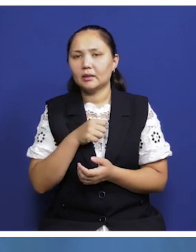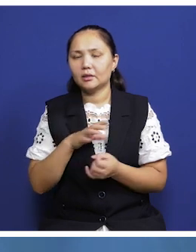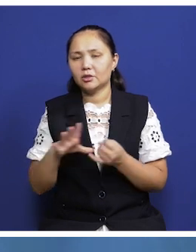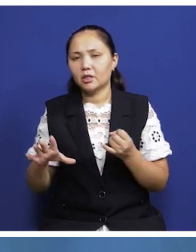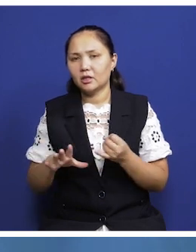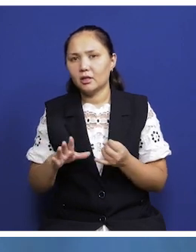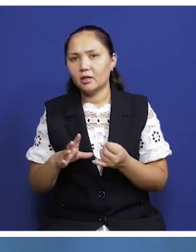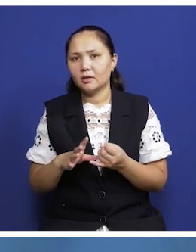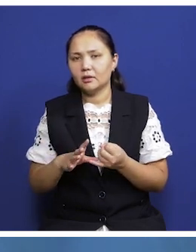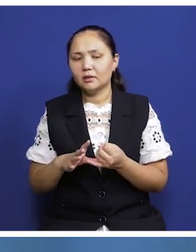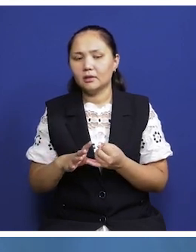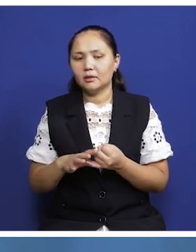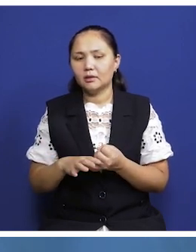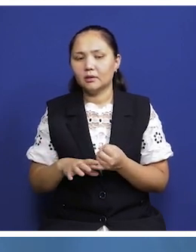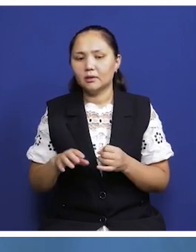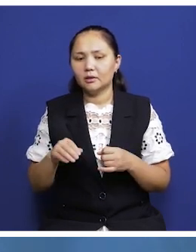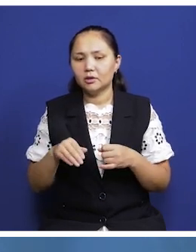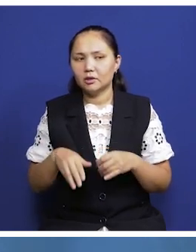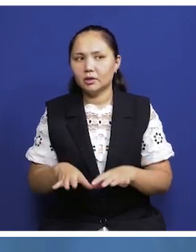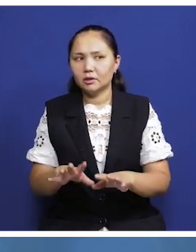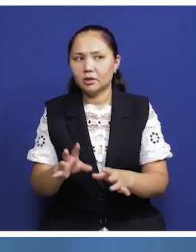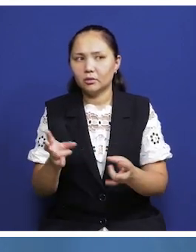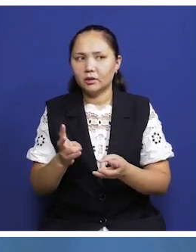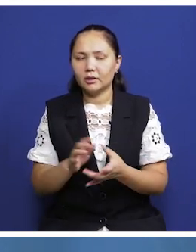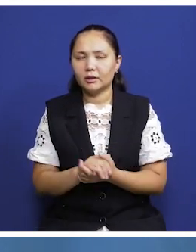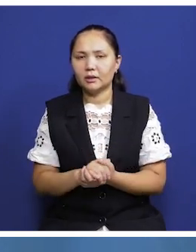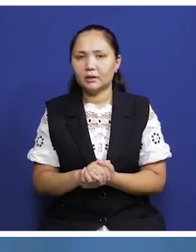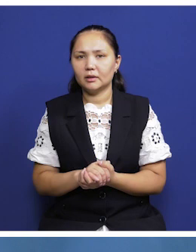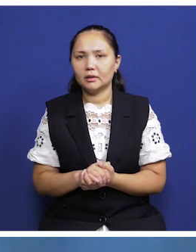сондай нелер бар, олардан тұрмап жағдай жасап отыру керекпіз.